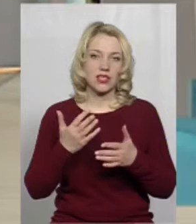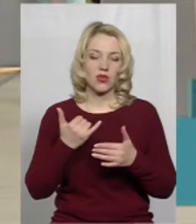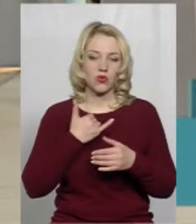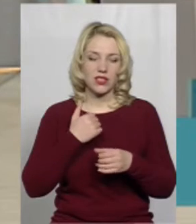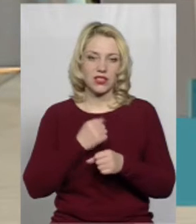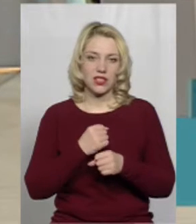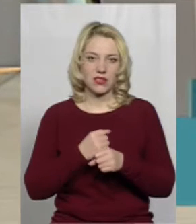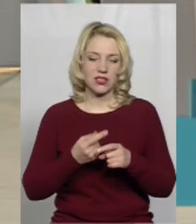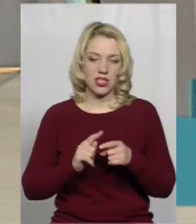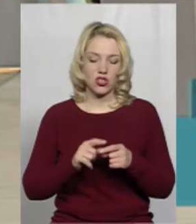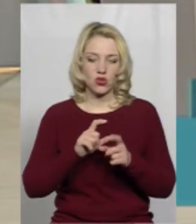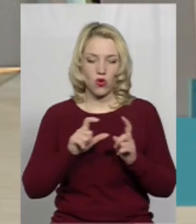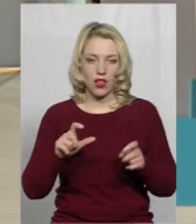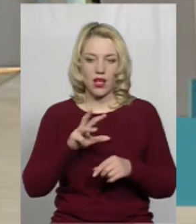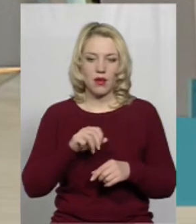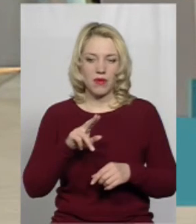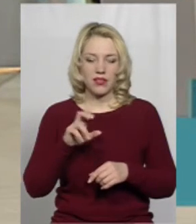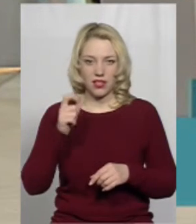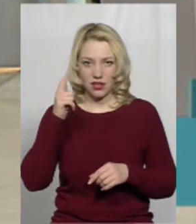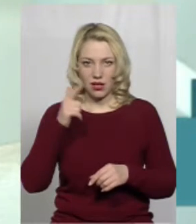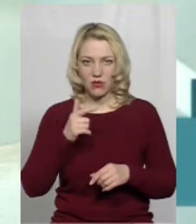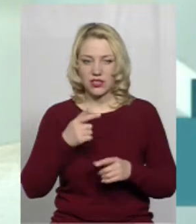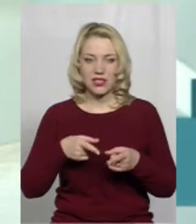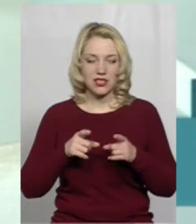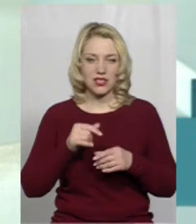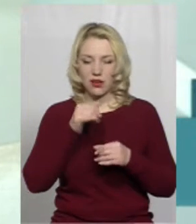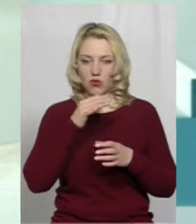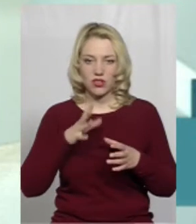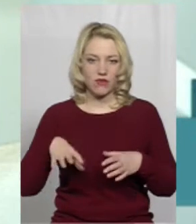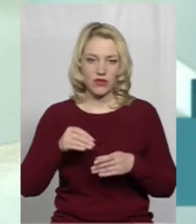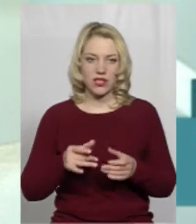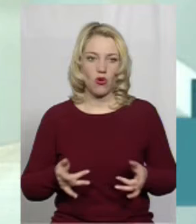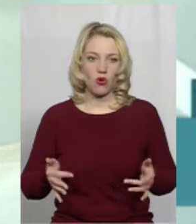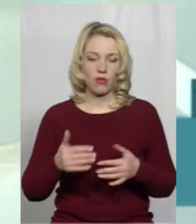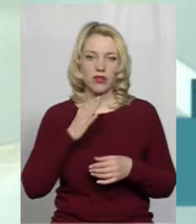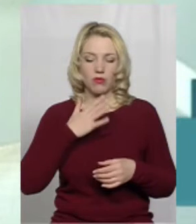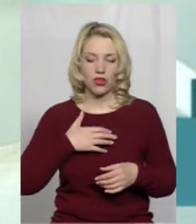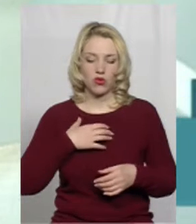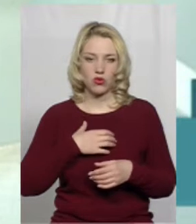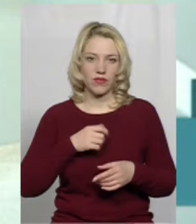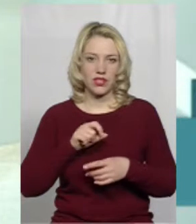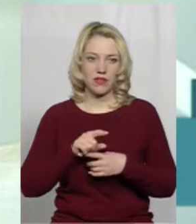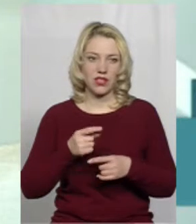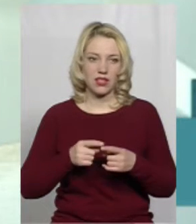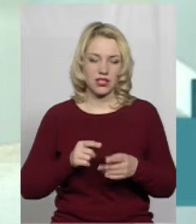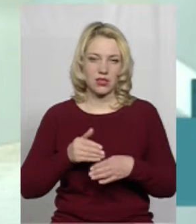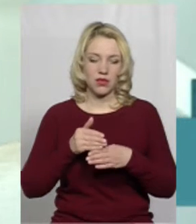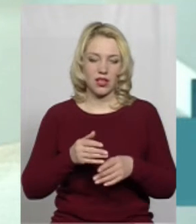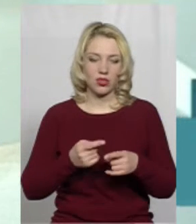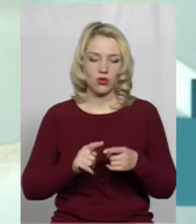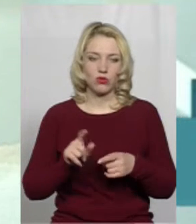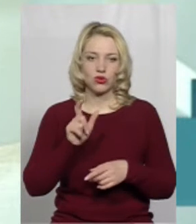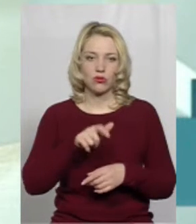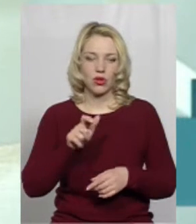нас діється школа медійної грамотності, дійсно, неможливо все охопити. Моє основне завдання – це сприяти тому,